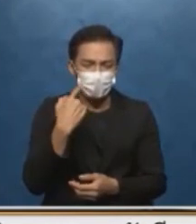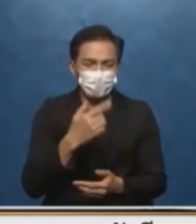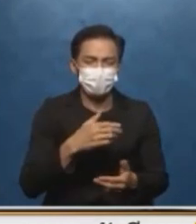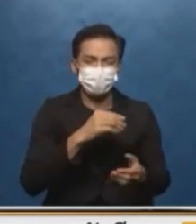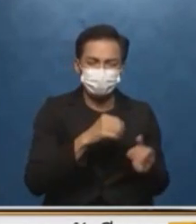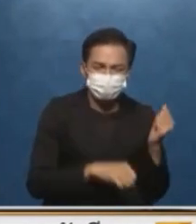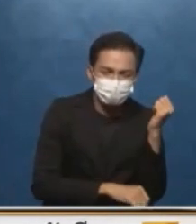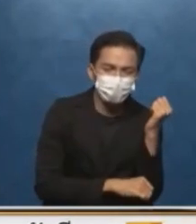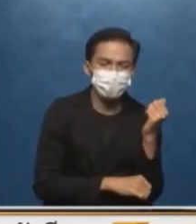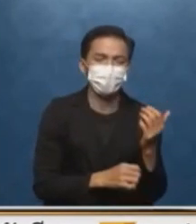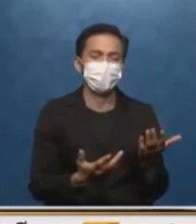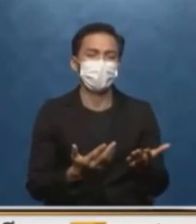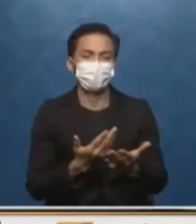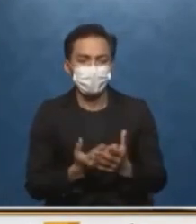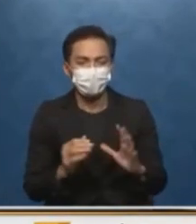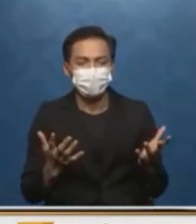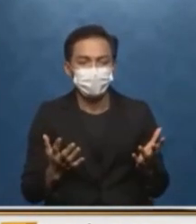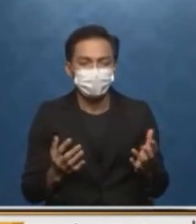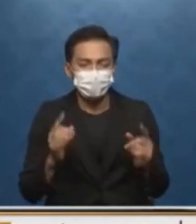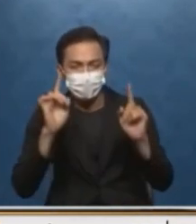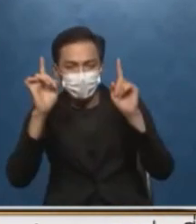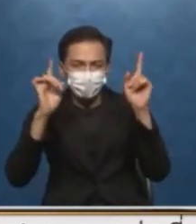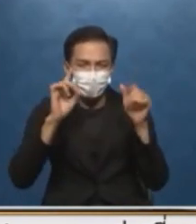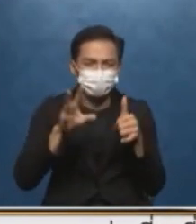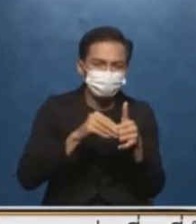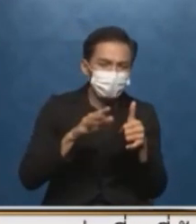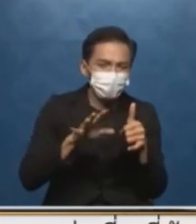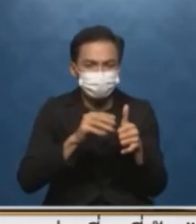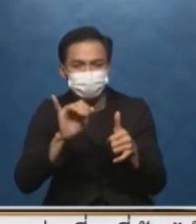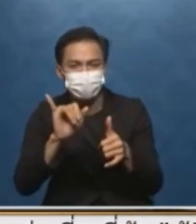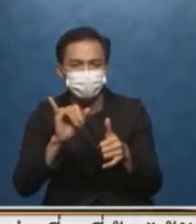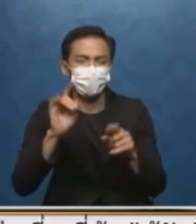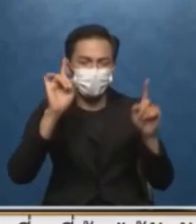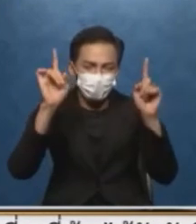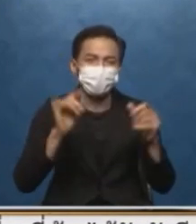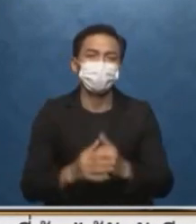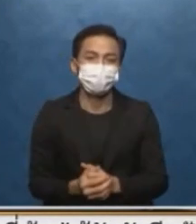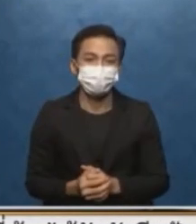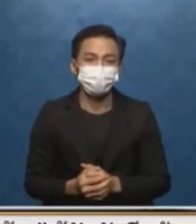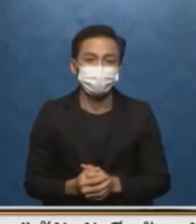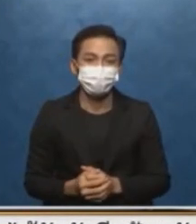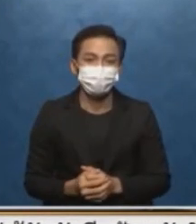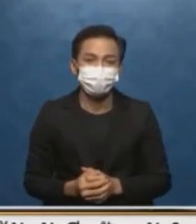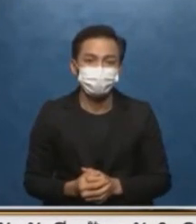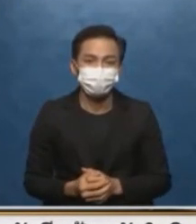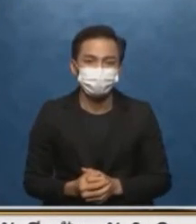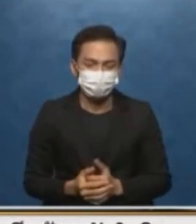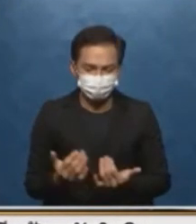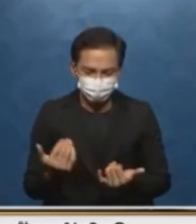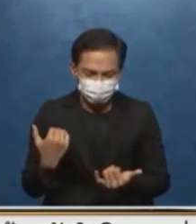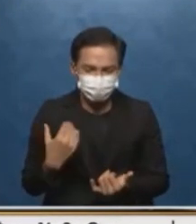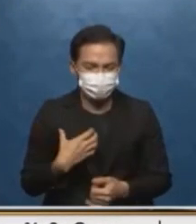แวงไปนะคะท่านประธานครับประเด็นสุดท้ายที่ดิฉันอยากจะขออนุญาตนำเรียนก็คือหลายท่านค่